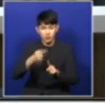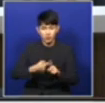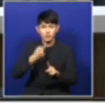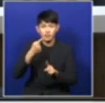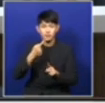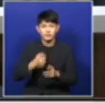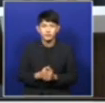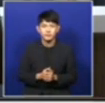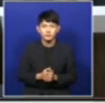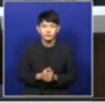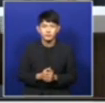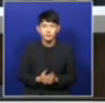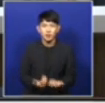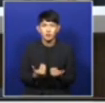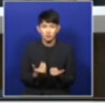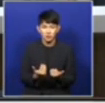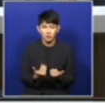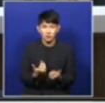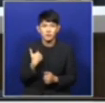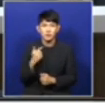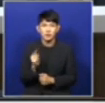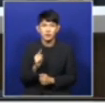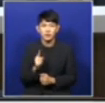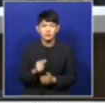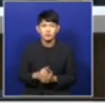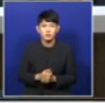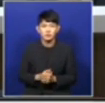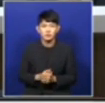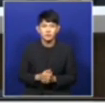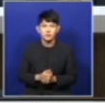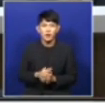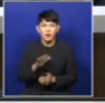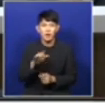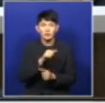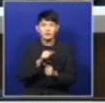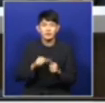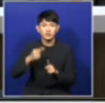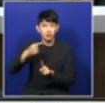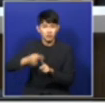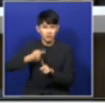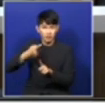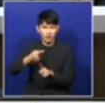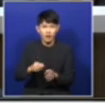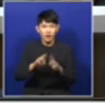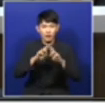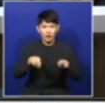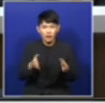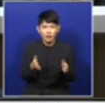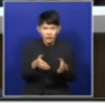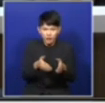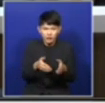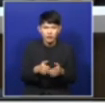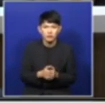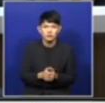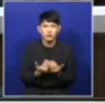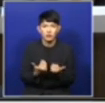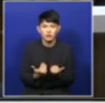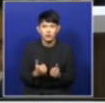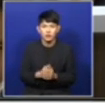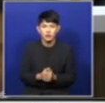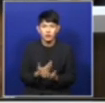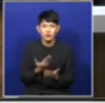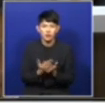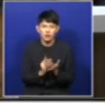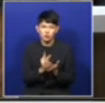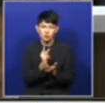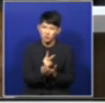ทุกวันนี้เนี่ยแม้กระทั่งร้อยละ5ต่อเดือนนั้นผู้ประกอบการรายเล็กบางรายที่ไม่สามารถเข้าถึงแหล่งทุน